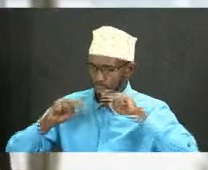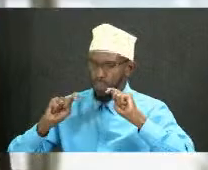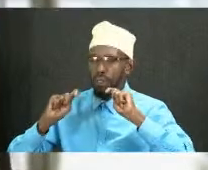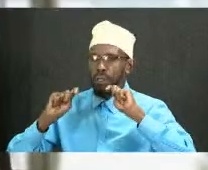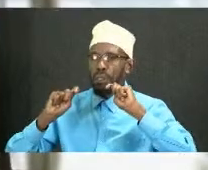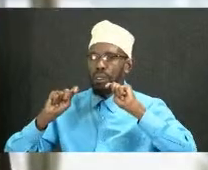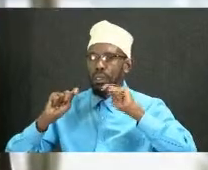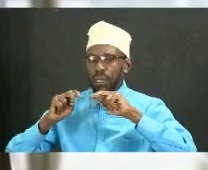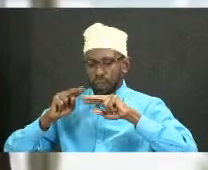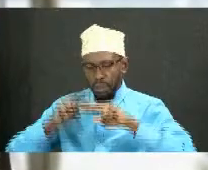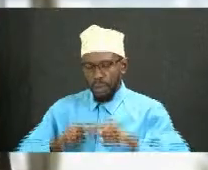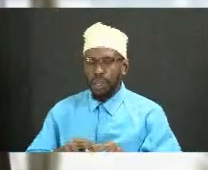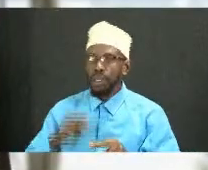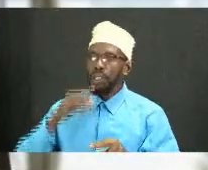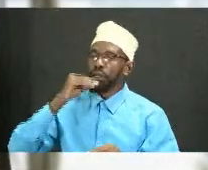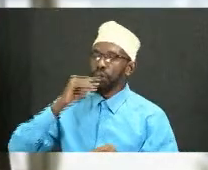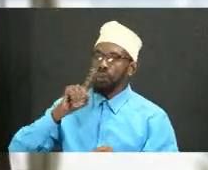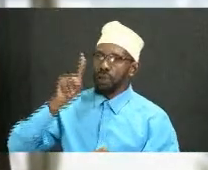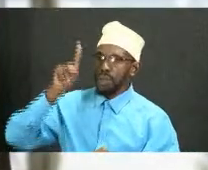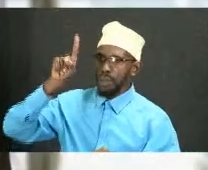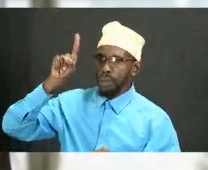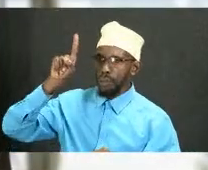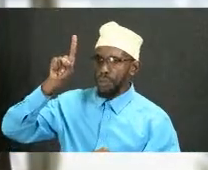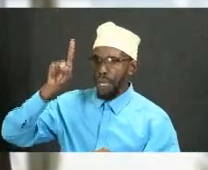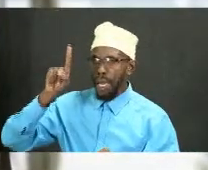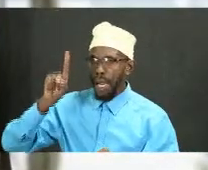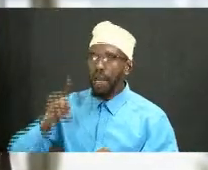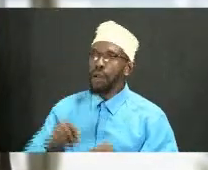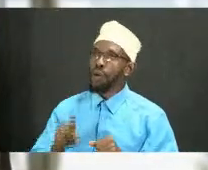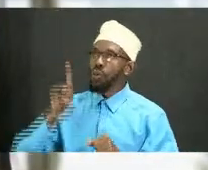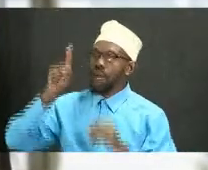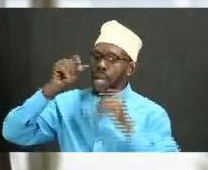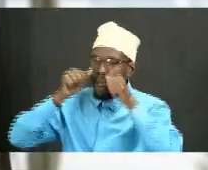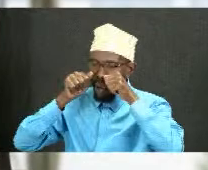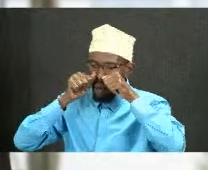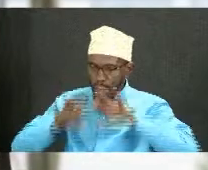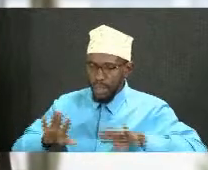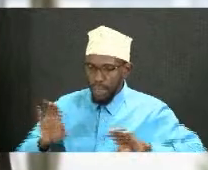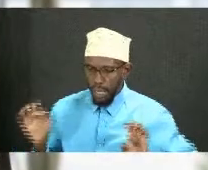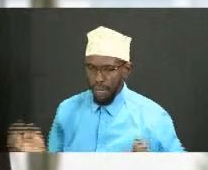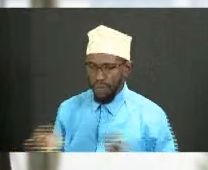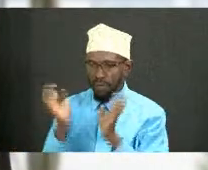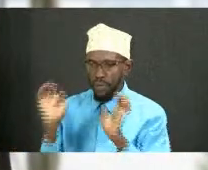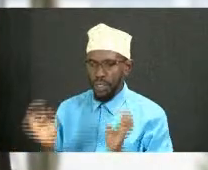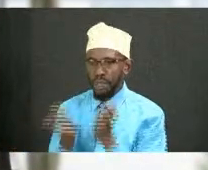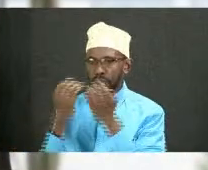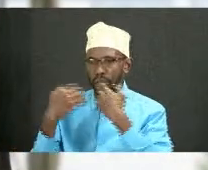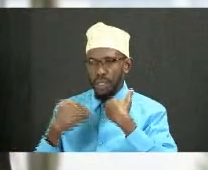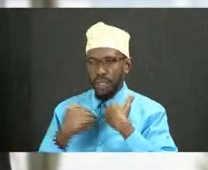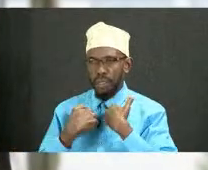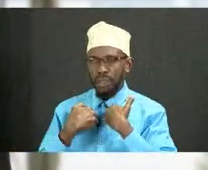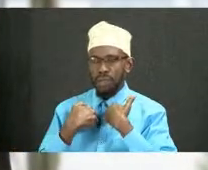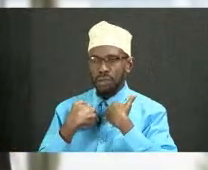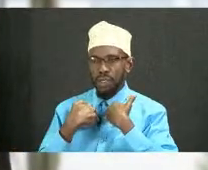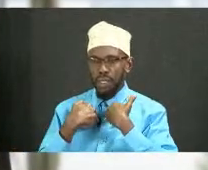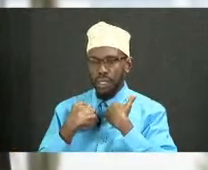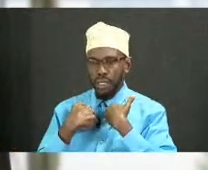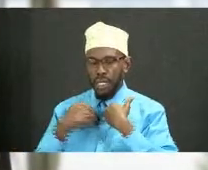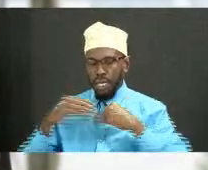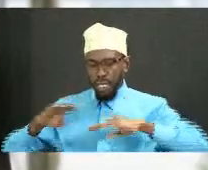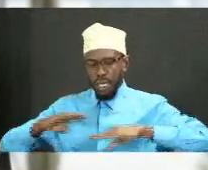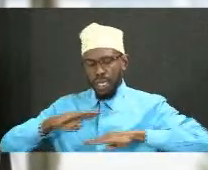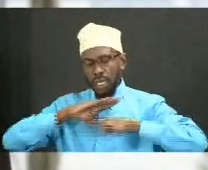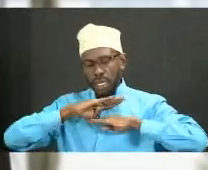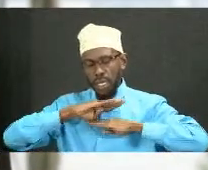uweze kujikimu wewe mwenyewe insha Allah Ta'ala, na Mwenyezi Mungu huenda akakubarikia kwa ile juhudi na kile ambacho utapata.